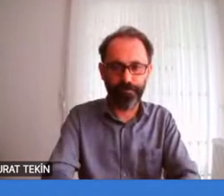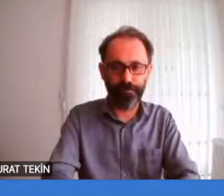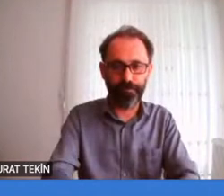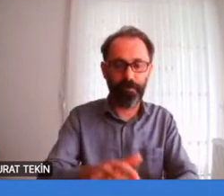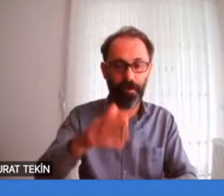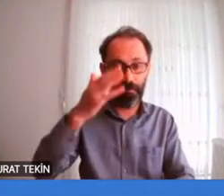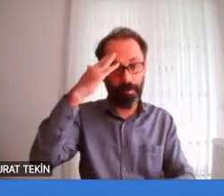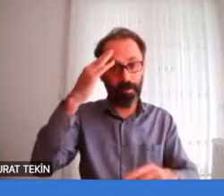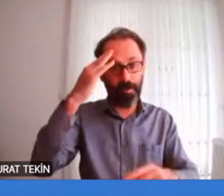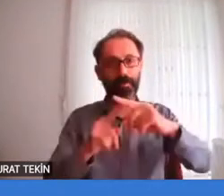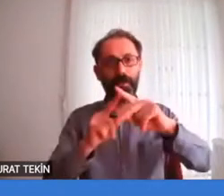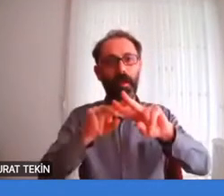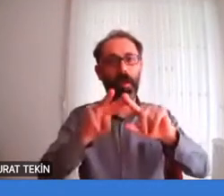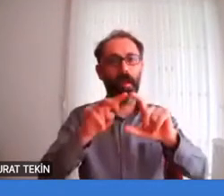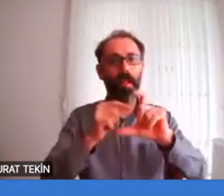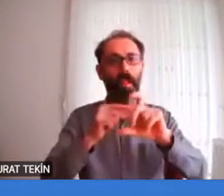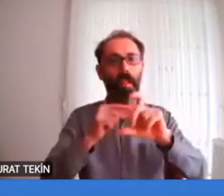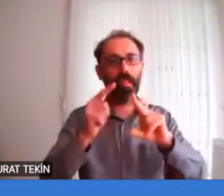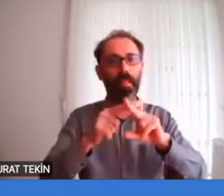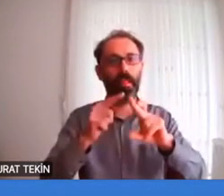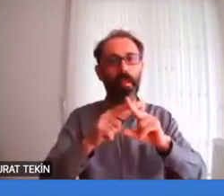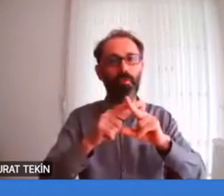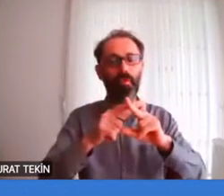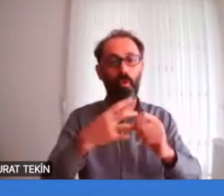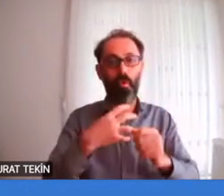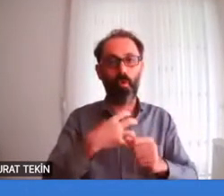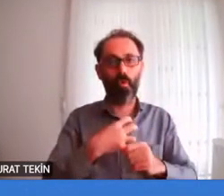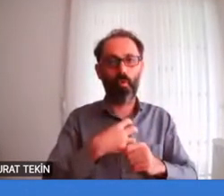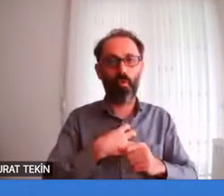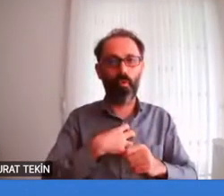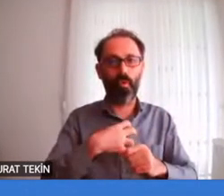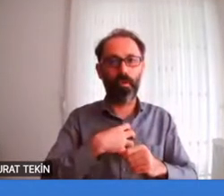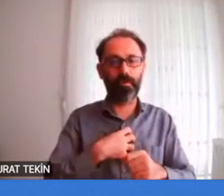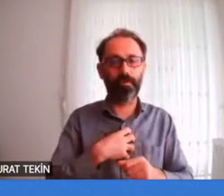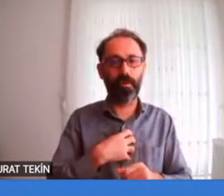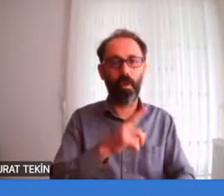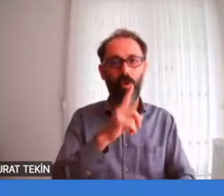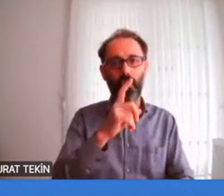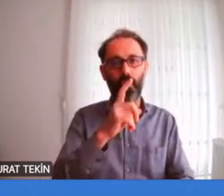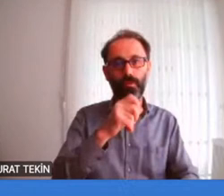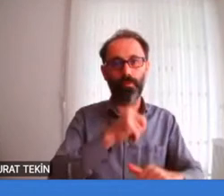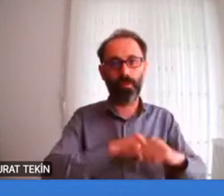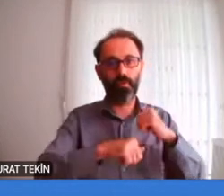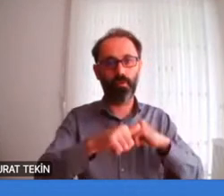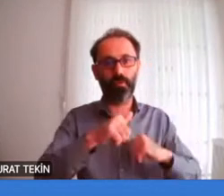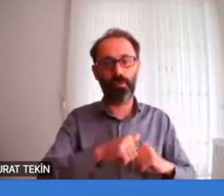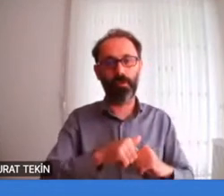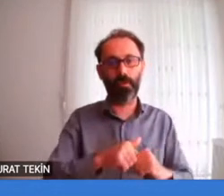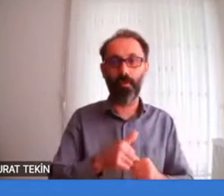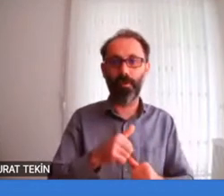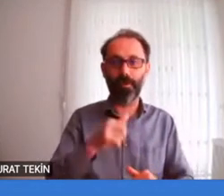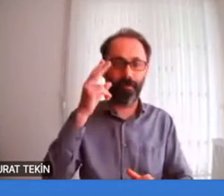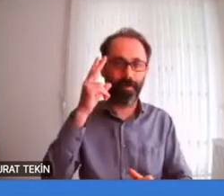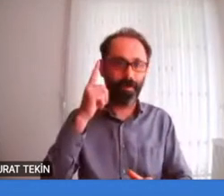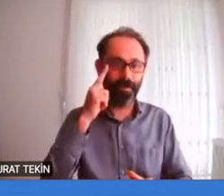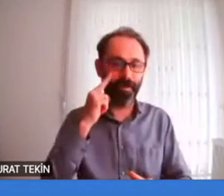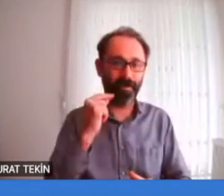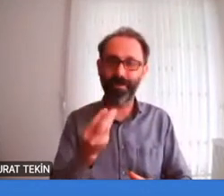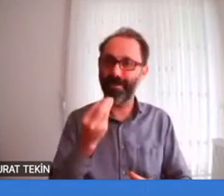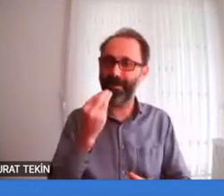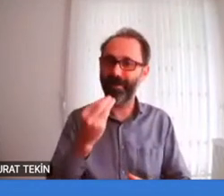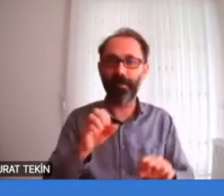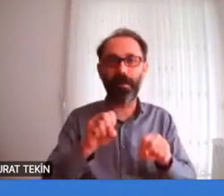Taner Demircioğlu, Konya Ereğilliyim. 19 Mayıs Üniversitesi ailesine iyi yayınlar, iyi günler diliyorum. Burada